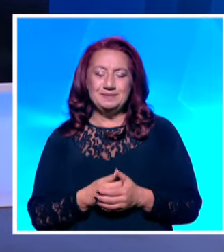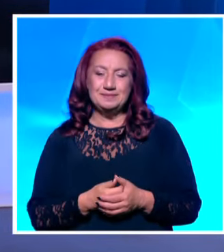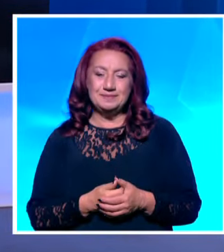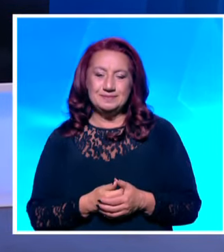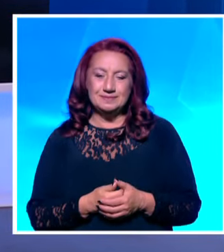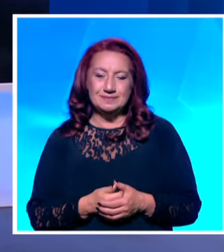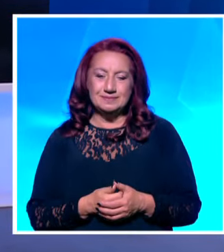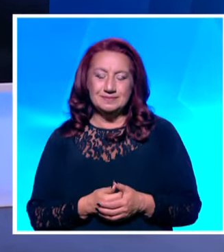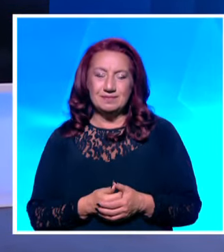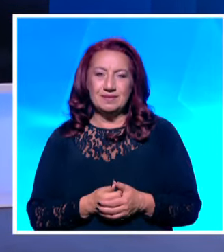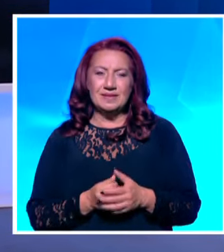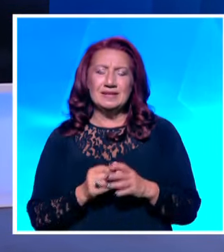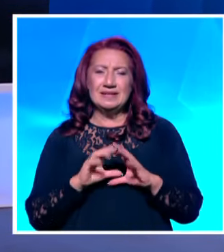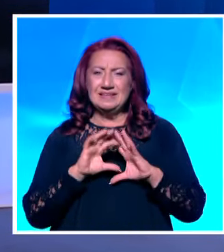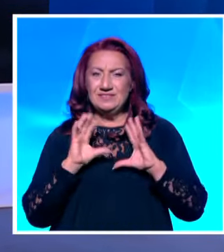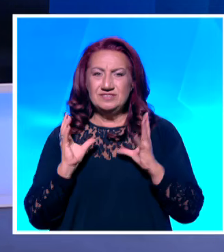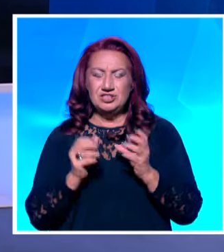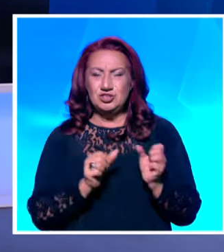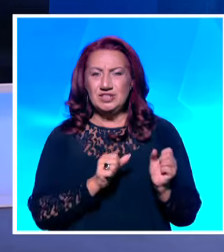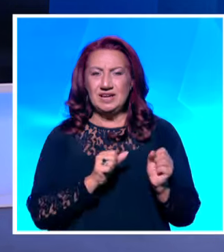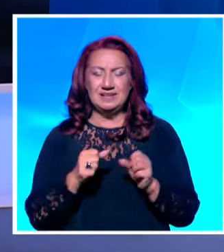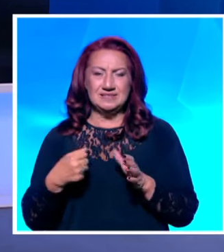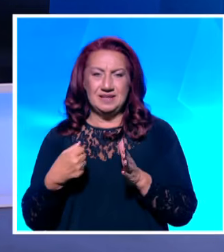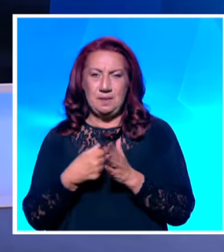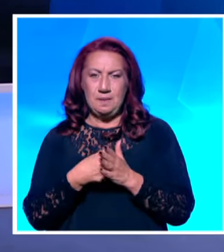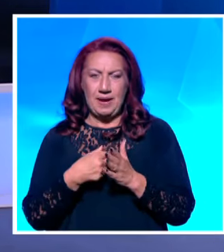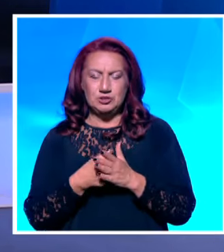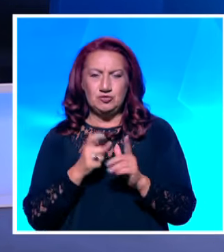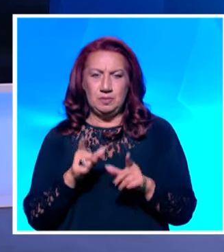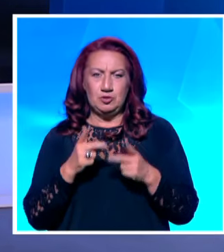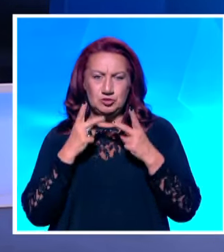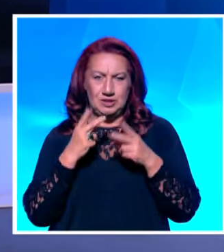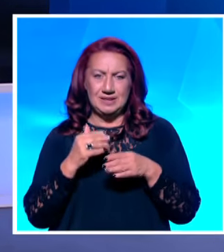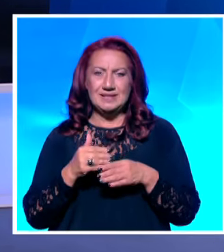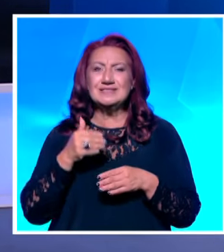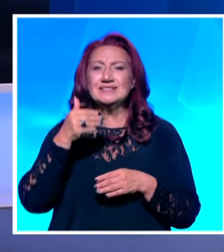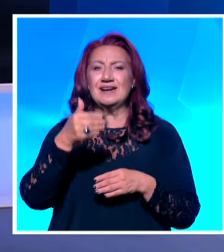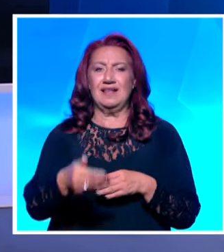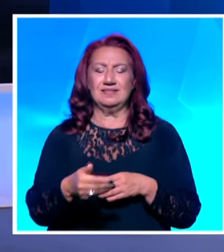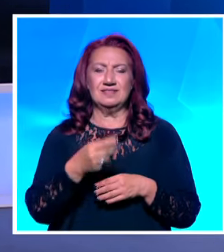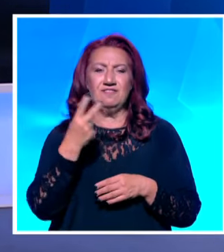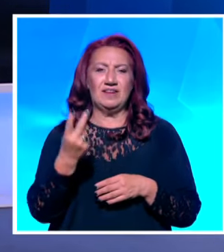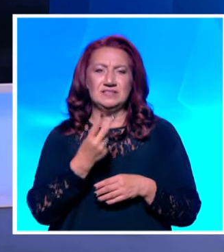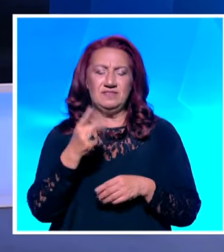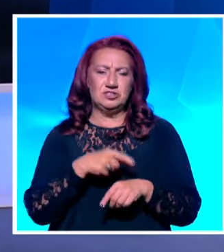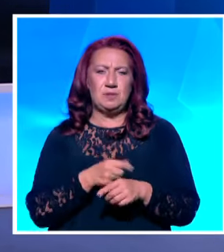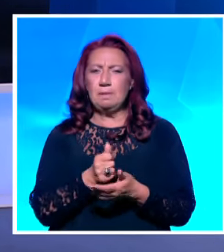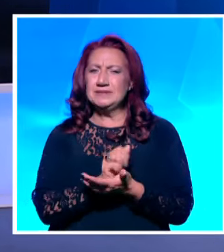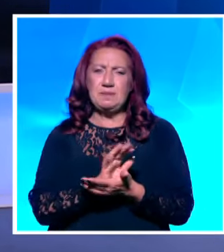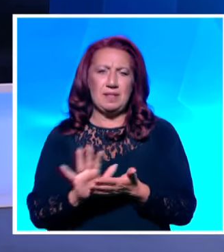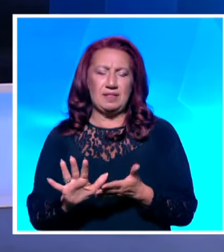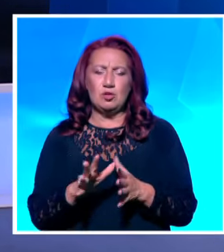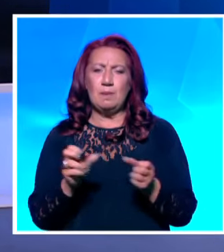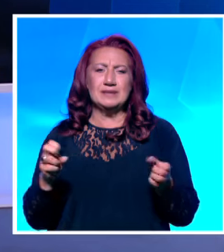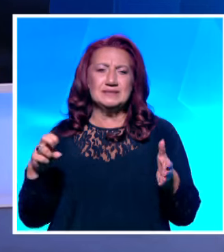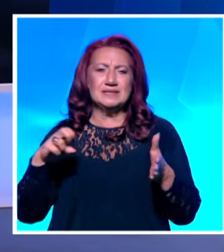лига. Всички късни мачове от Шампионската лига тази вечер можете да гледате след 22 часа безплатно и без регистрация на